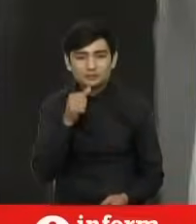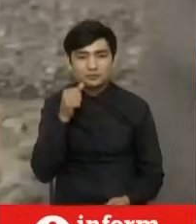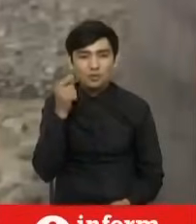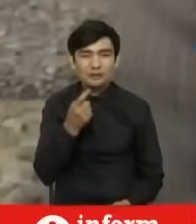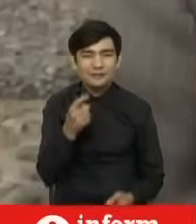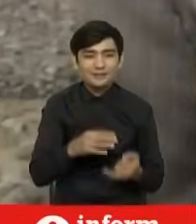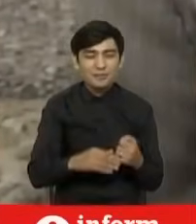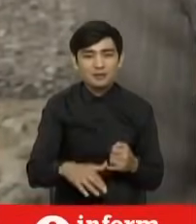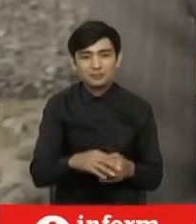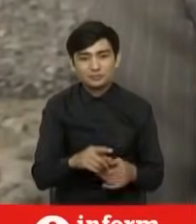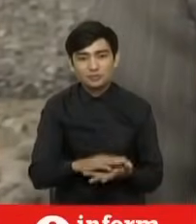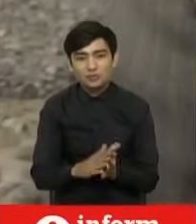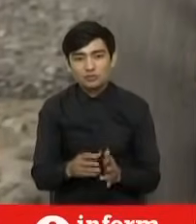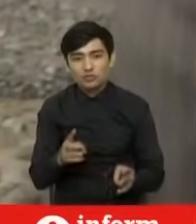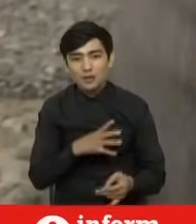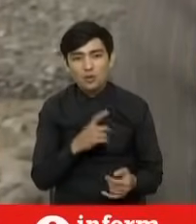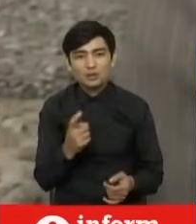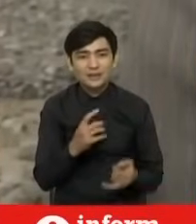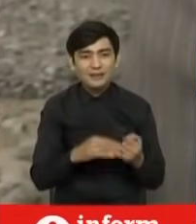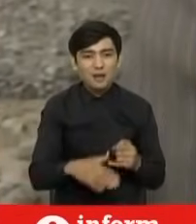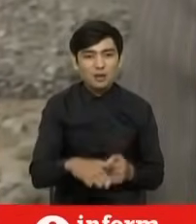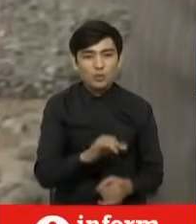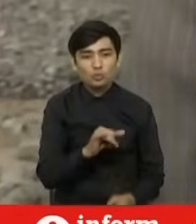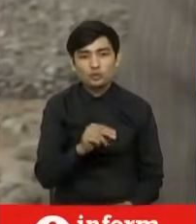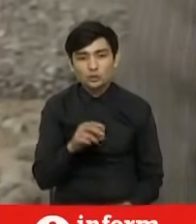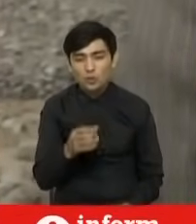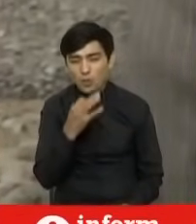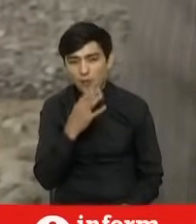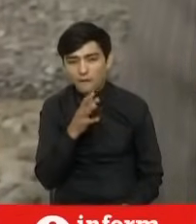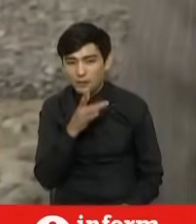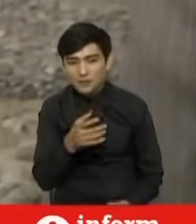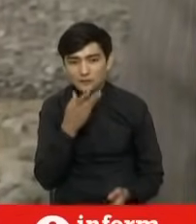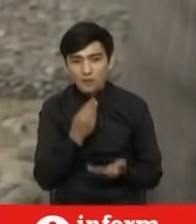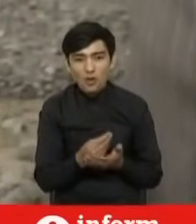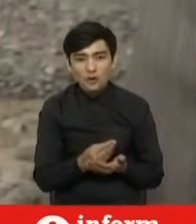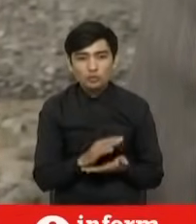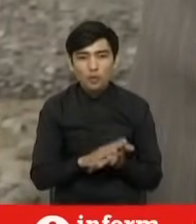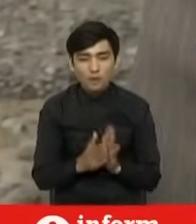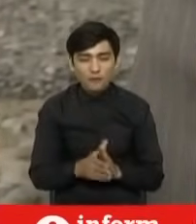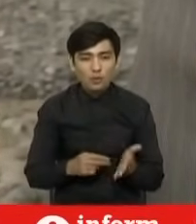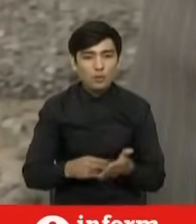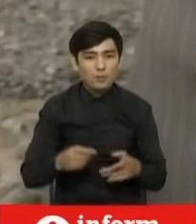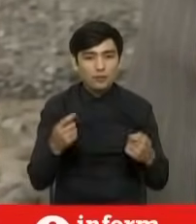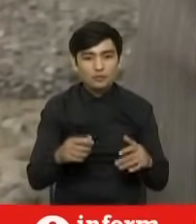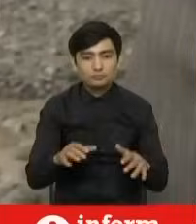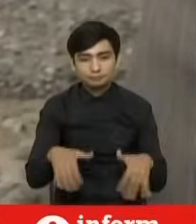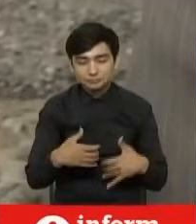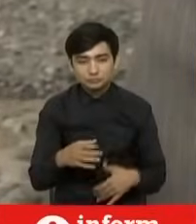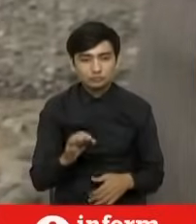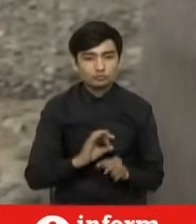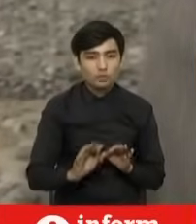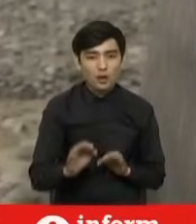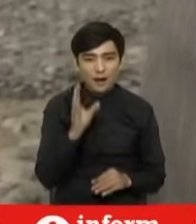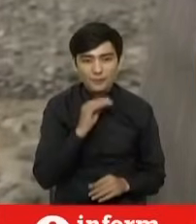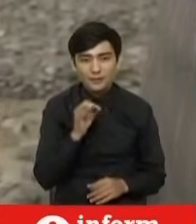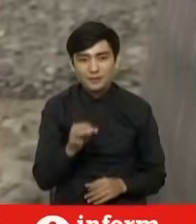земли. Хозяин, например, земельного участка в любой момент может отозвать свой договор купли-продажи, аннулировать его, так как